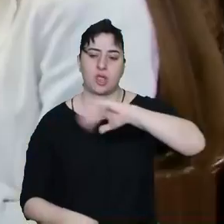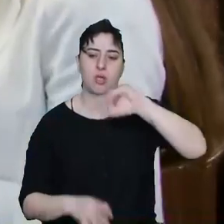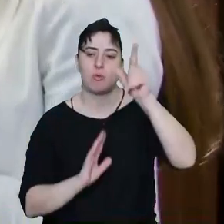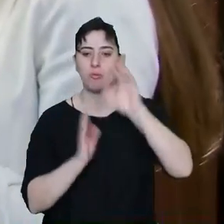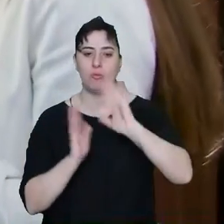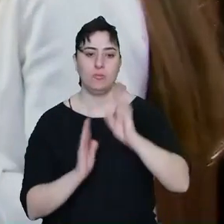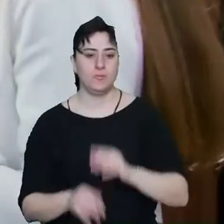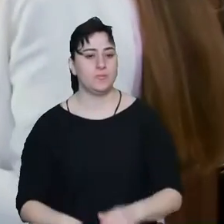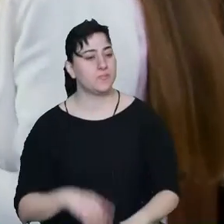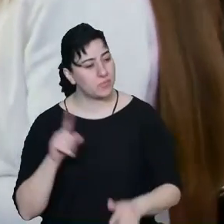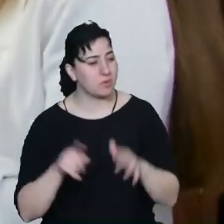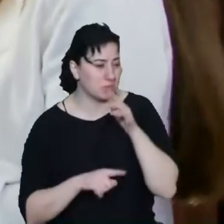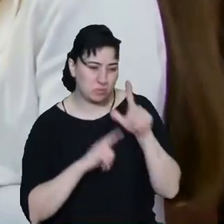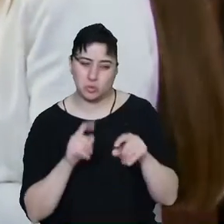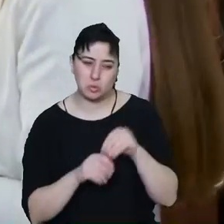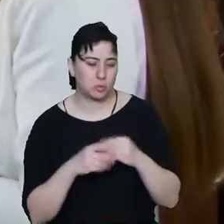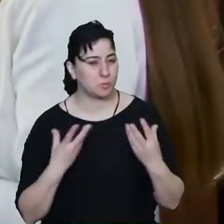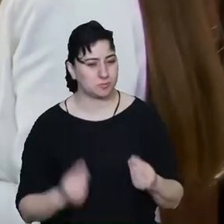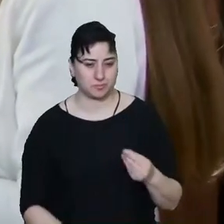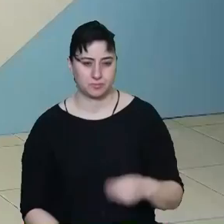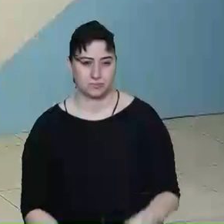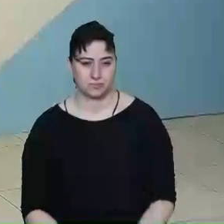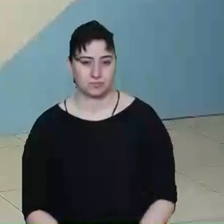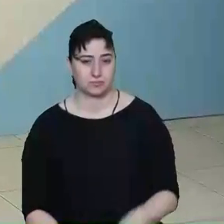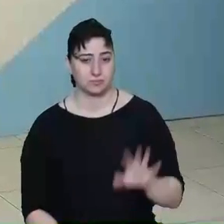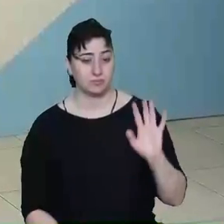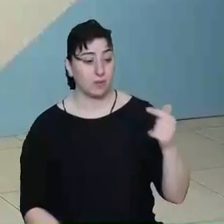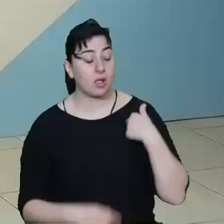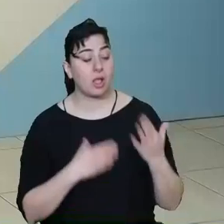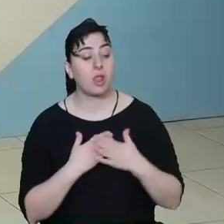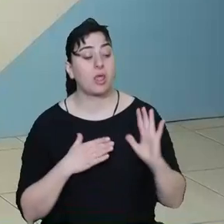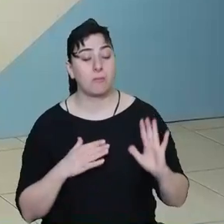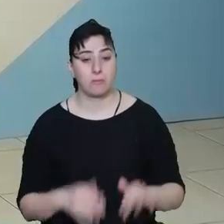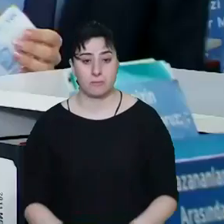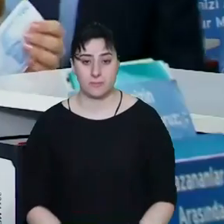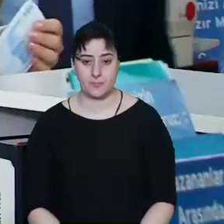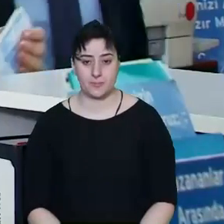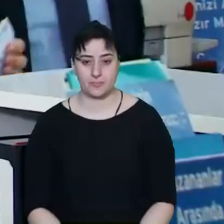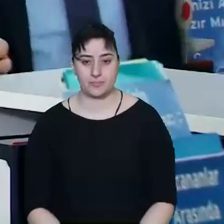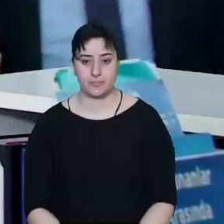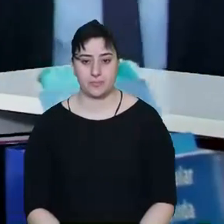işte. Kesin bilmece soruyor. Kesin ona bilmece soruyor. Aman bana bulaşmasın da ne yaparsa yapsın. Geliyor.